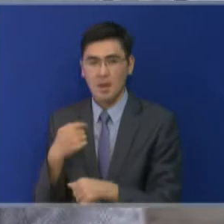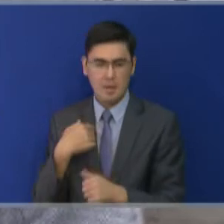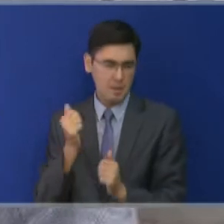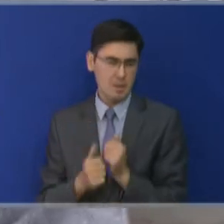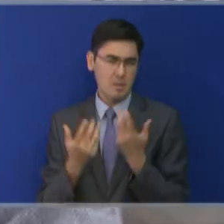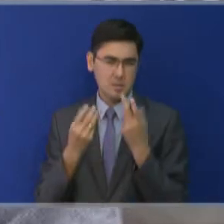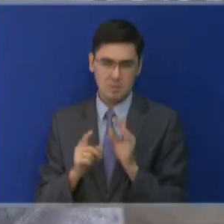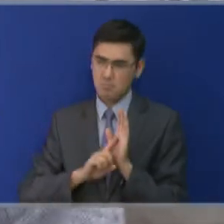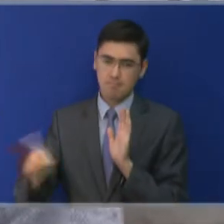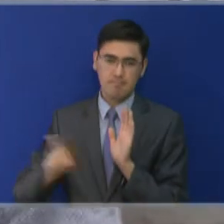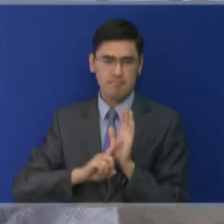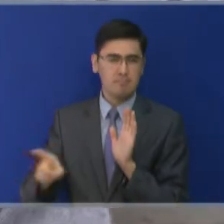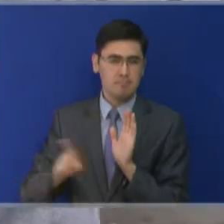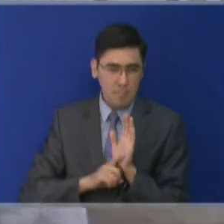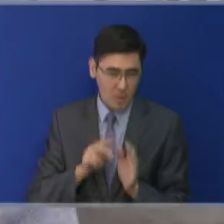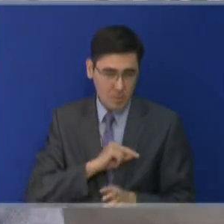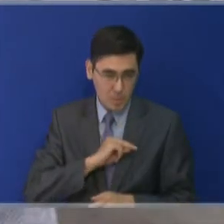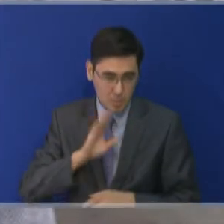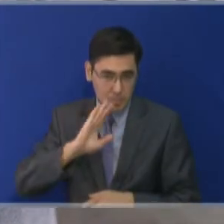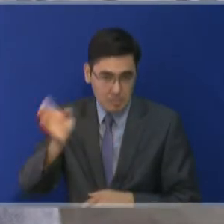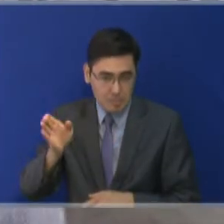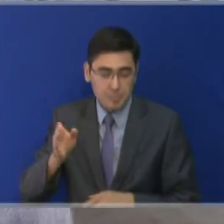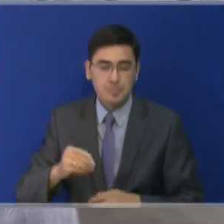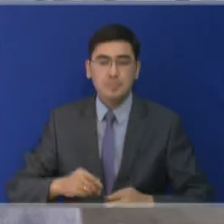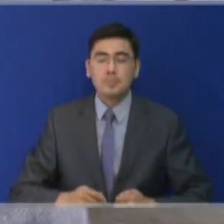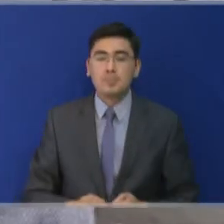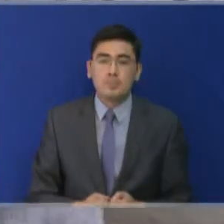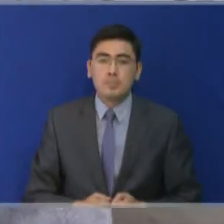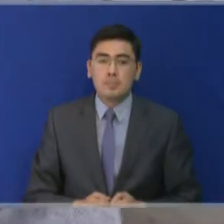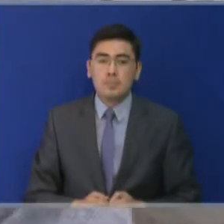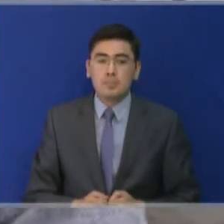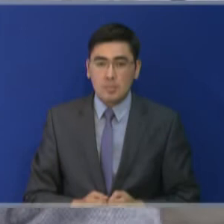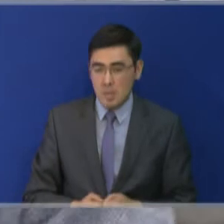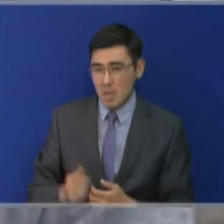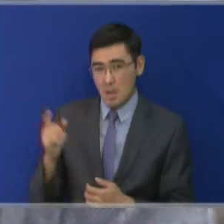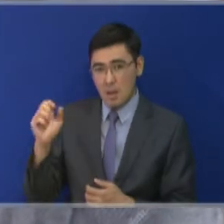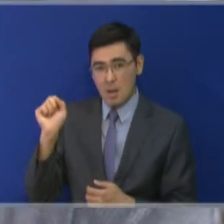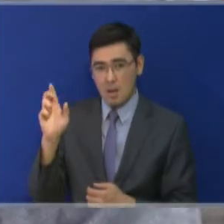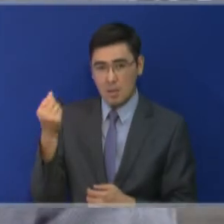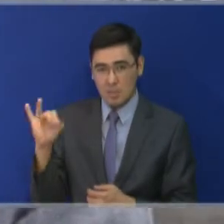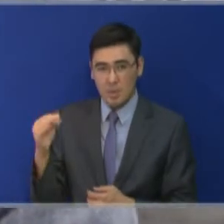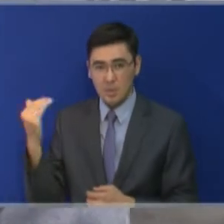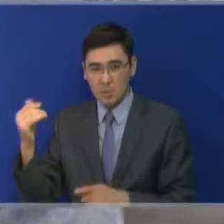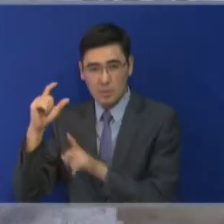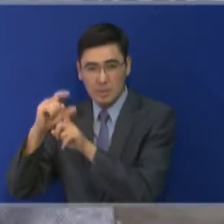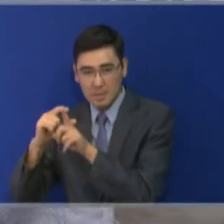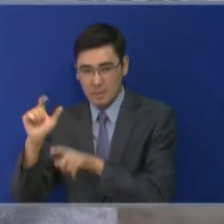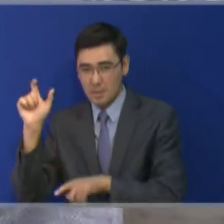жерден түсіп жұмыс орныма барамын. Осы жазылған сөздер арқылы өскелең